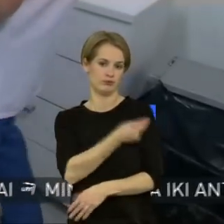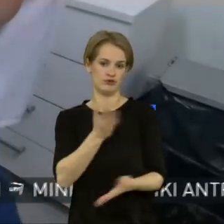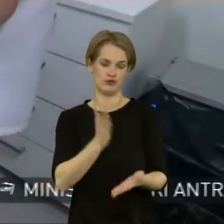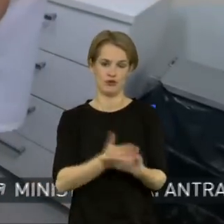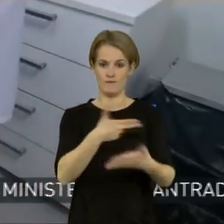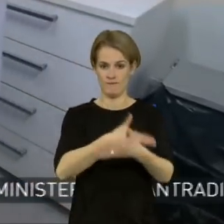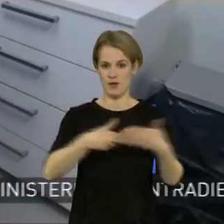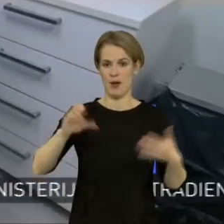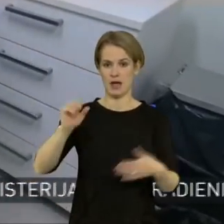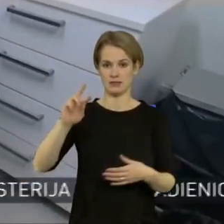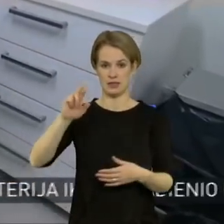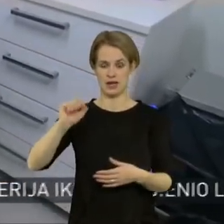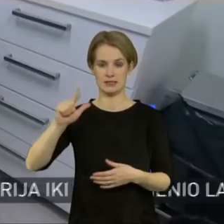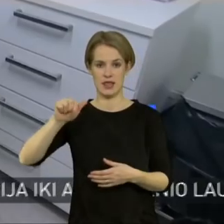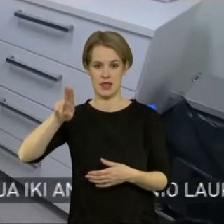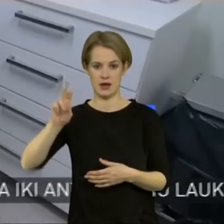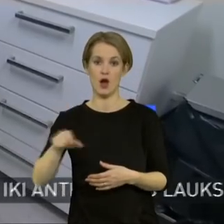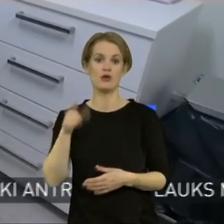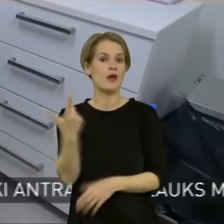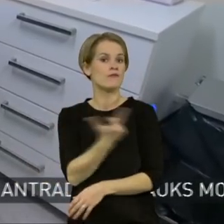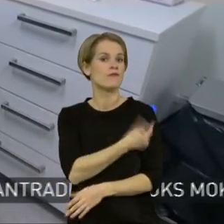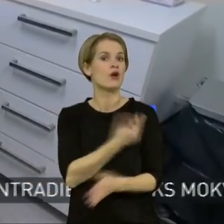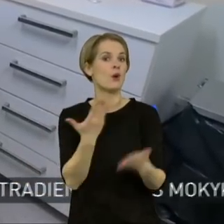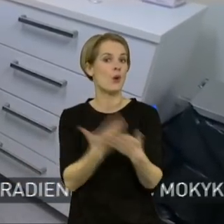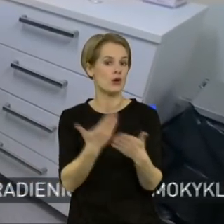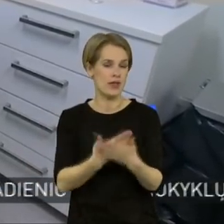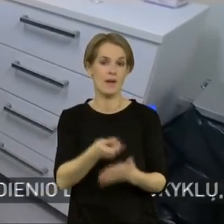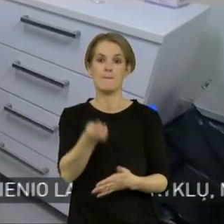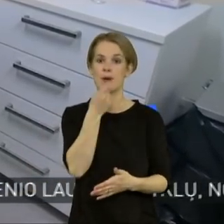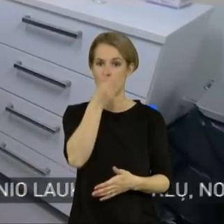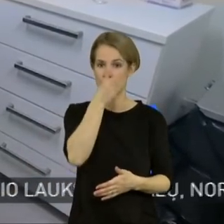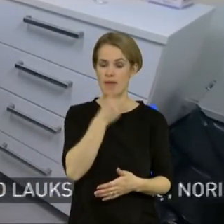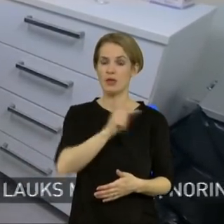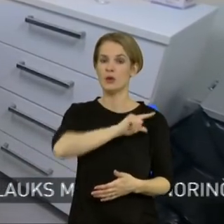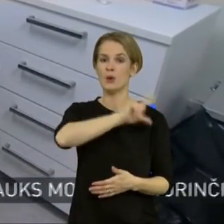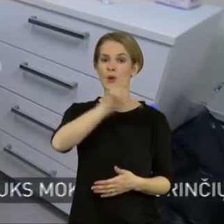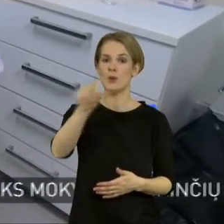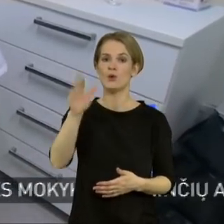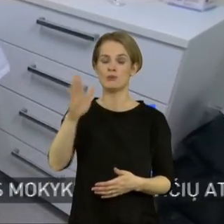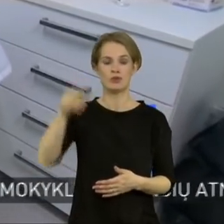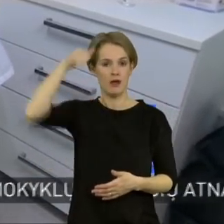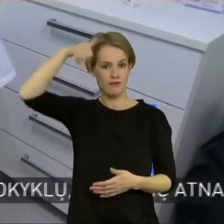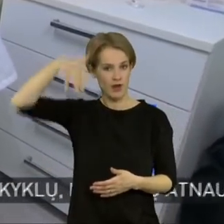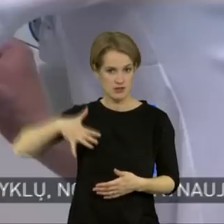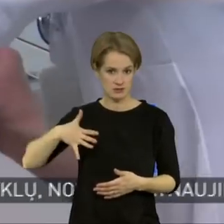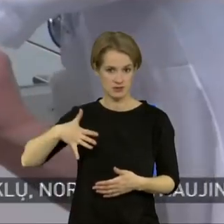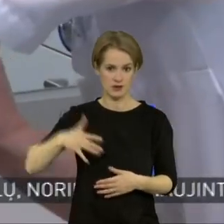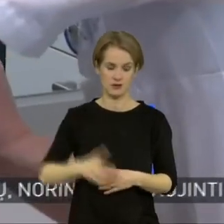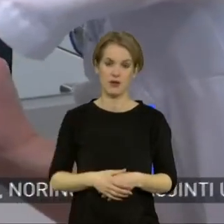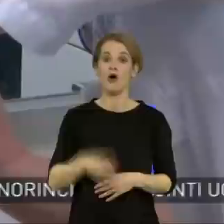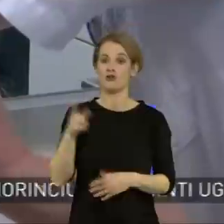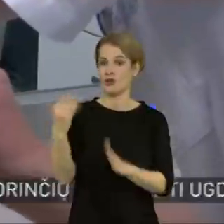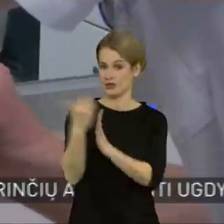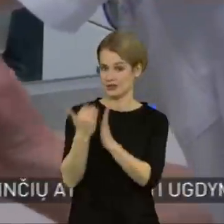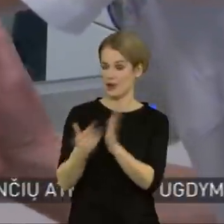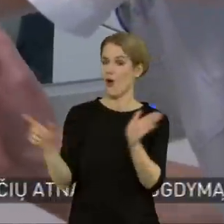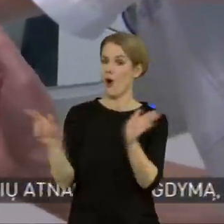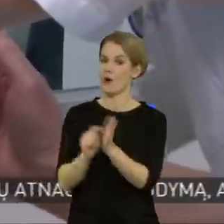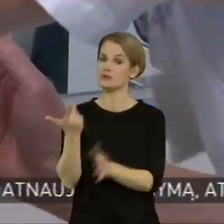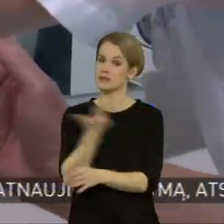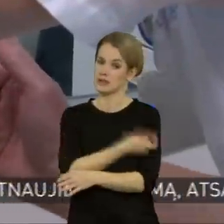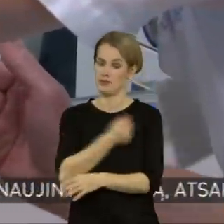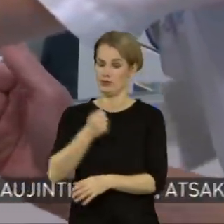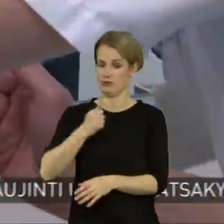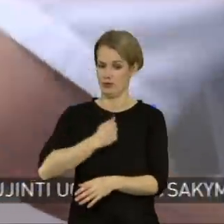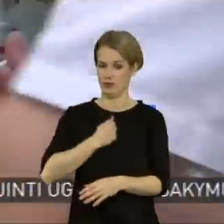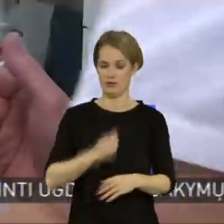nes balandžio mėnesį planuoja lankyti NATO misiją Afganistane. Aljanso taisyklės reikalauja skiepo. Estijoje AstraZeneca